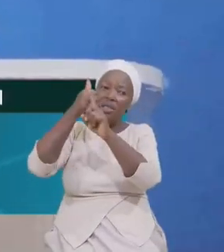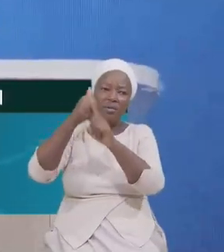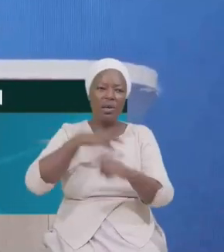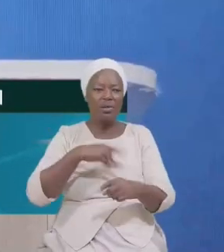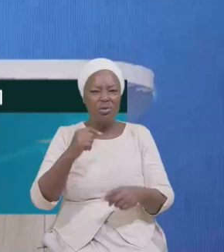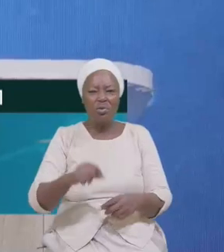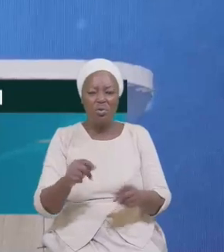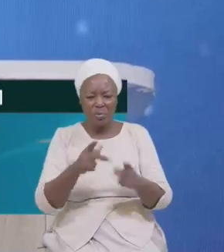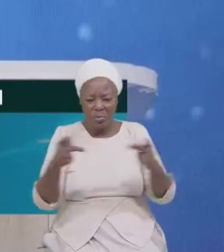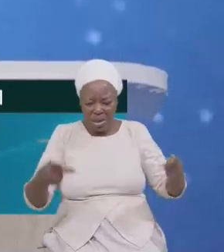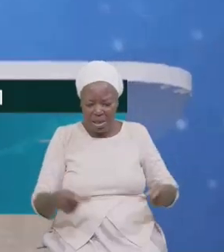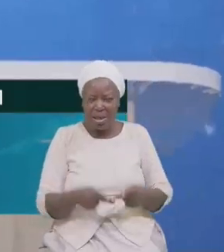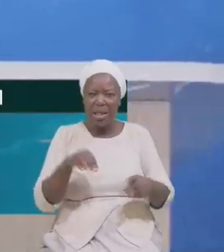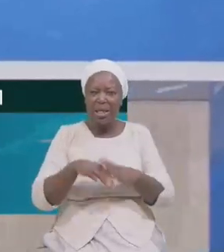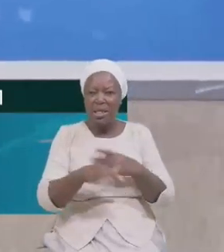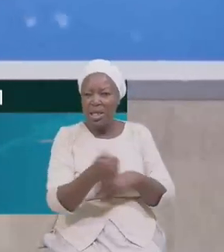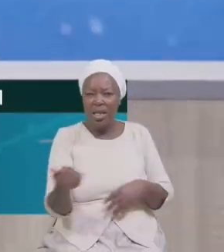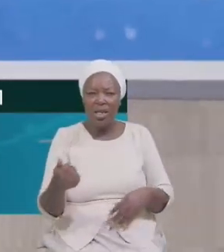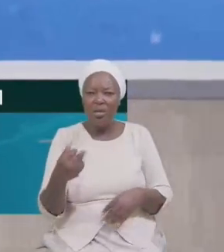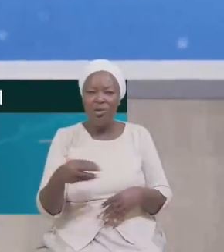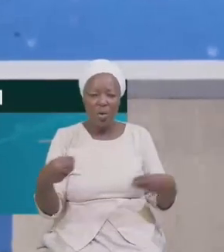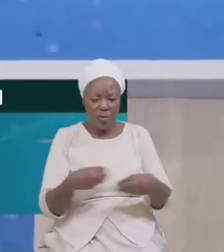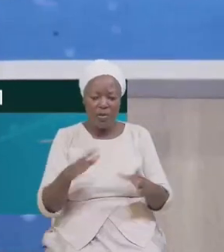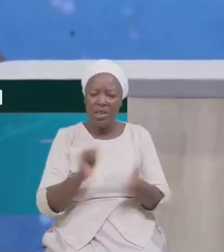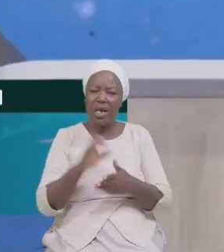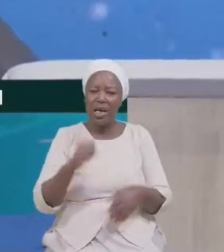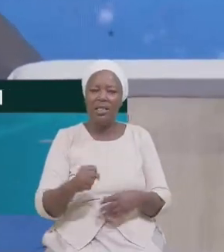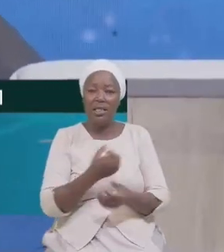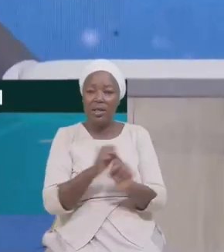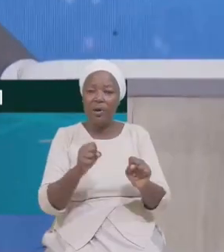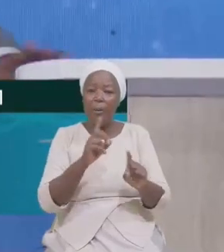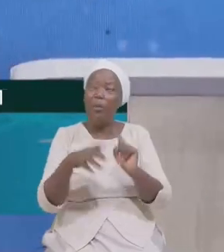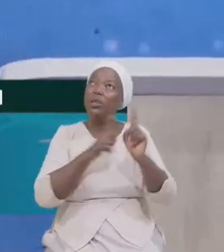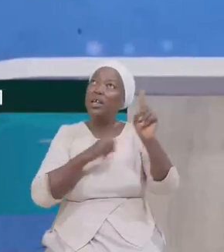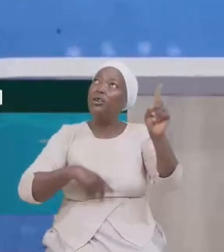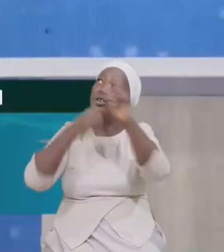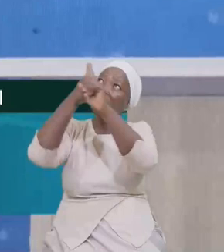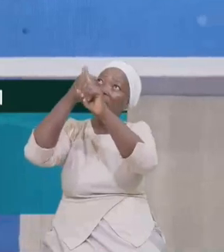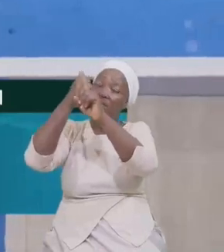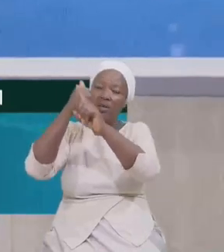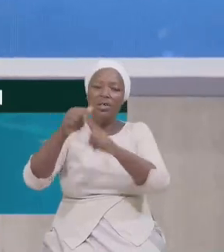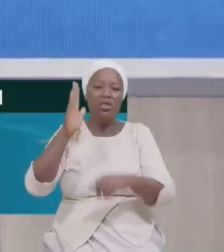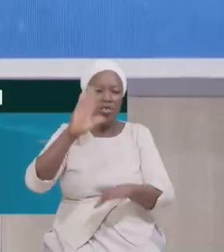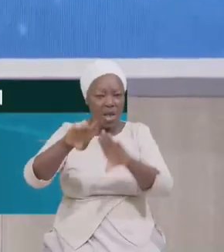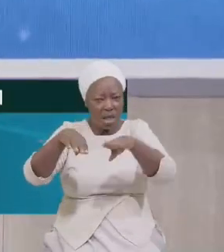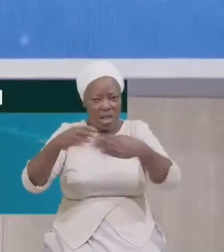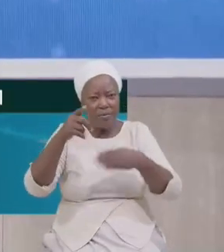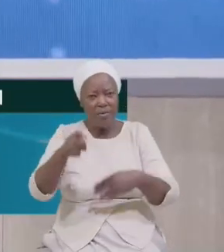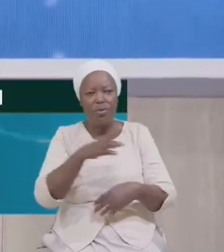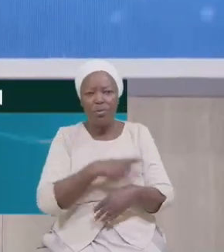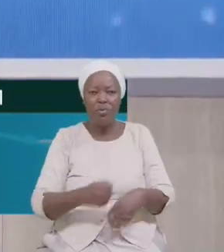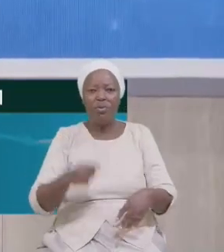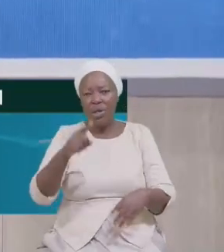de position dans aucun poste qui pourra dire, le Seigneur lui-même vous donnera un signe.